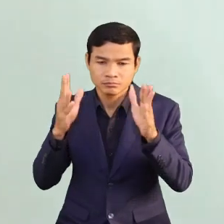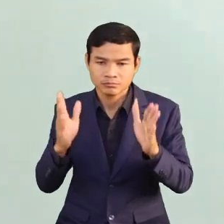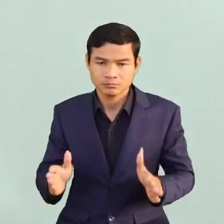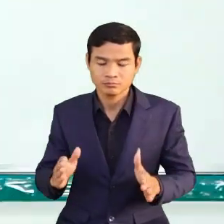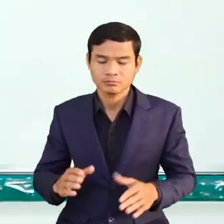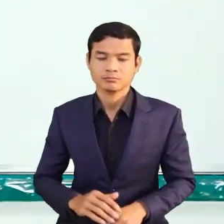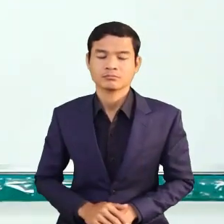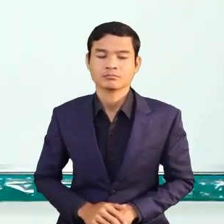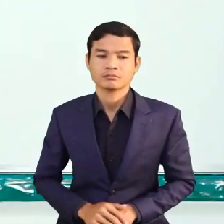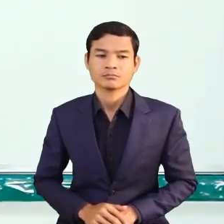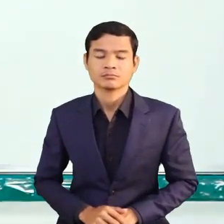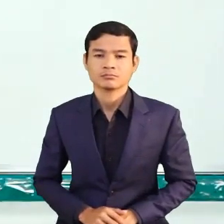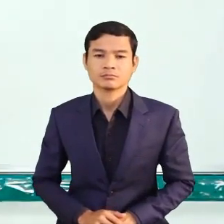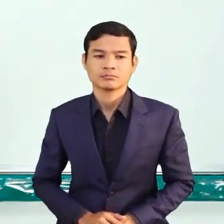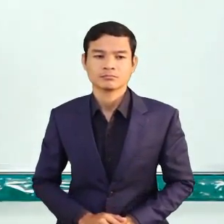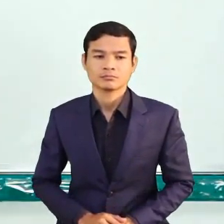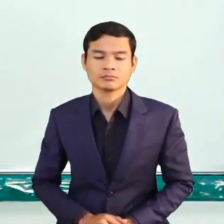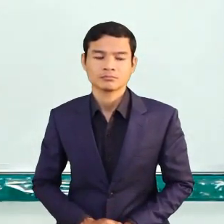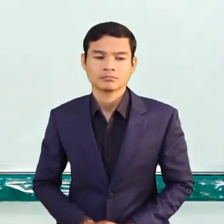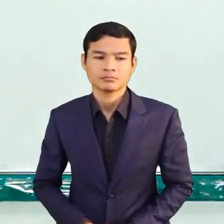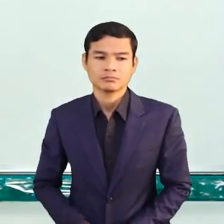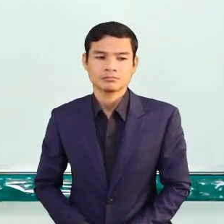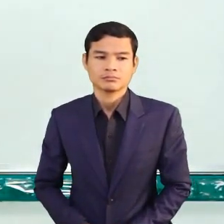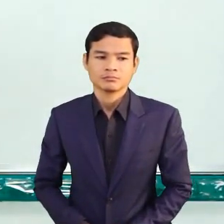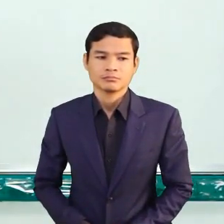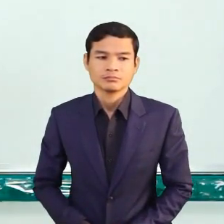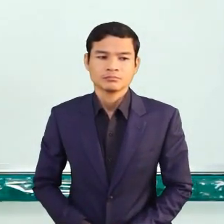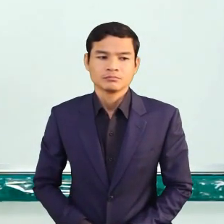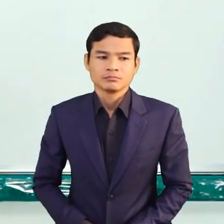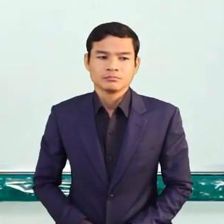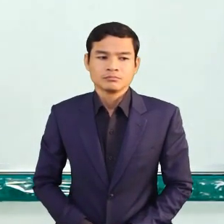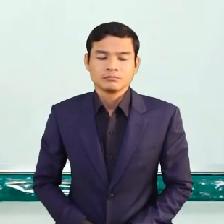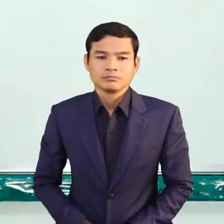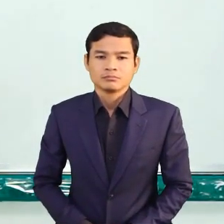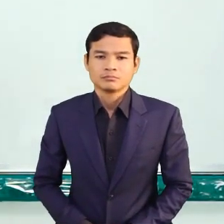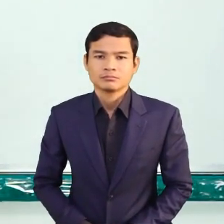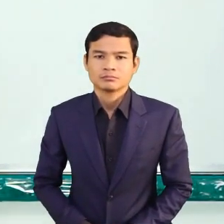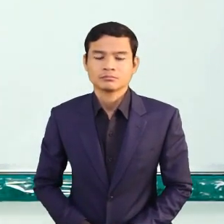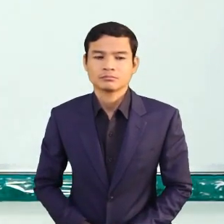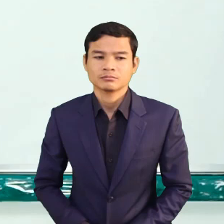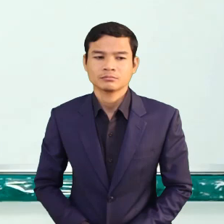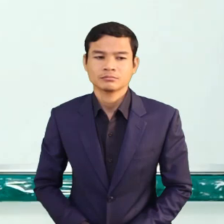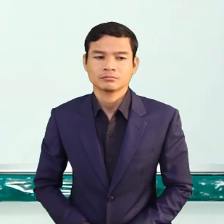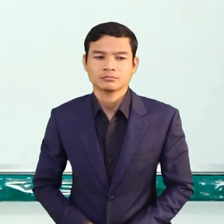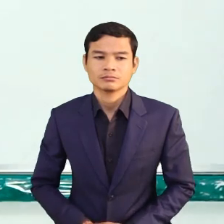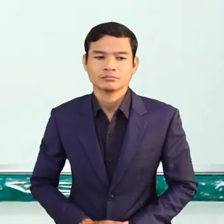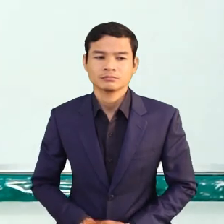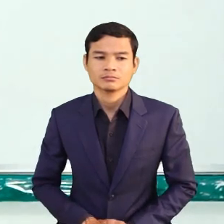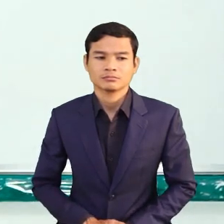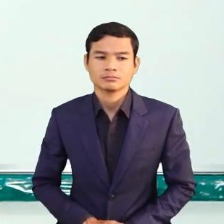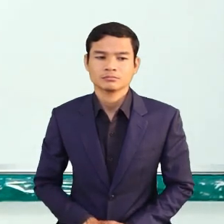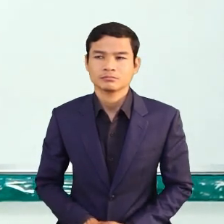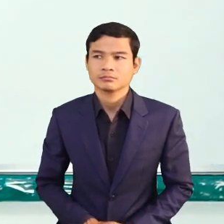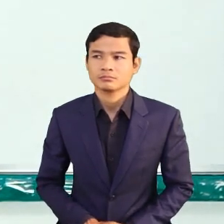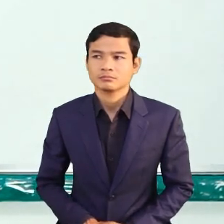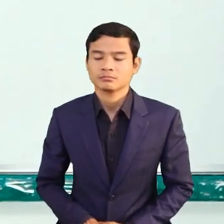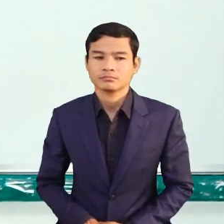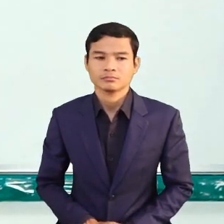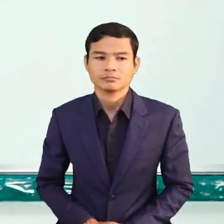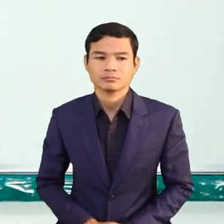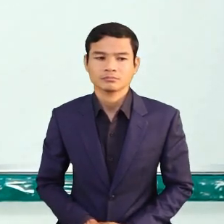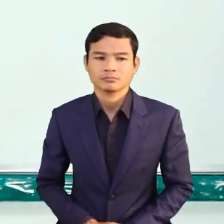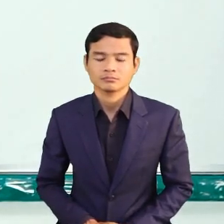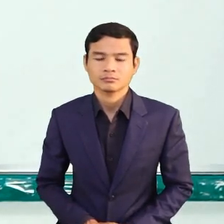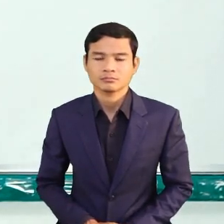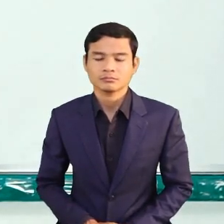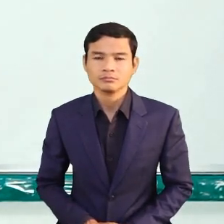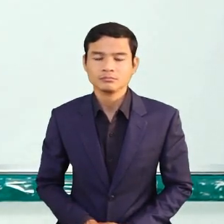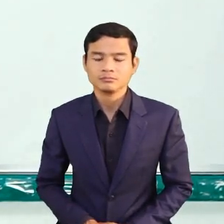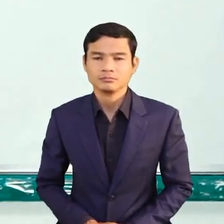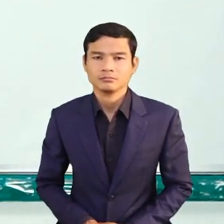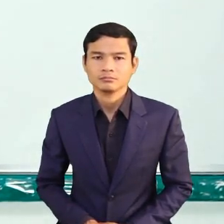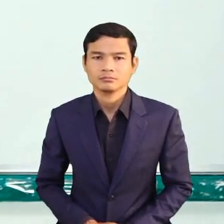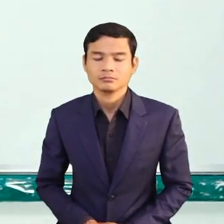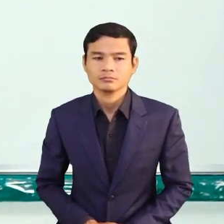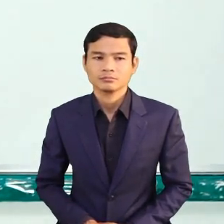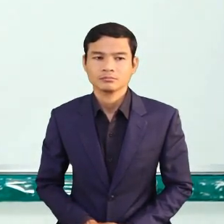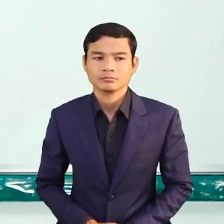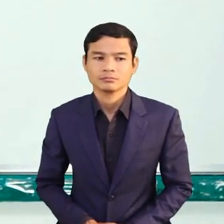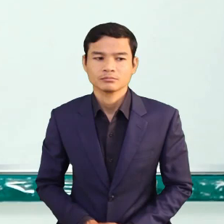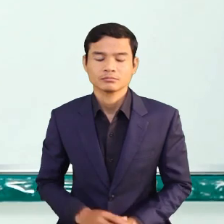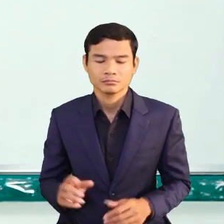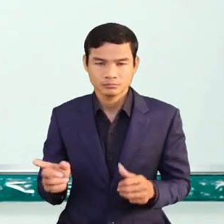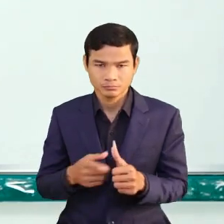ช่